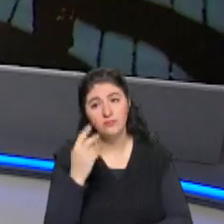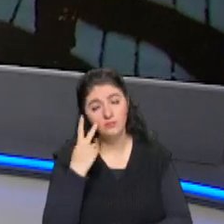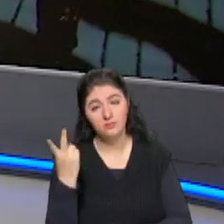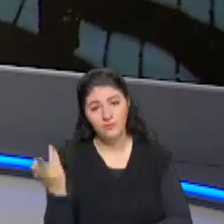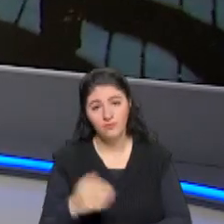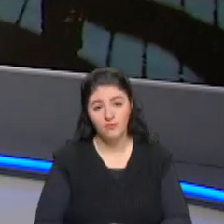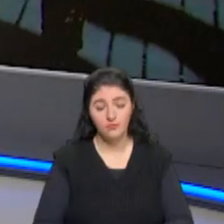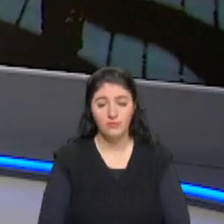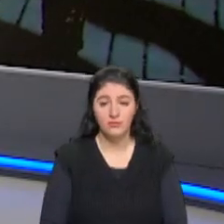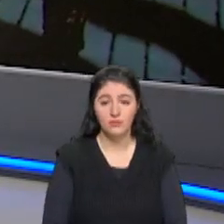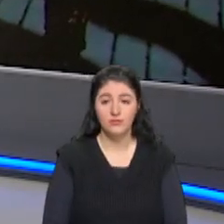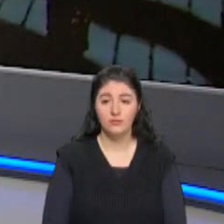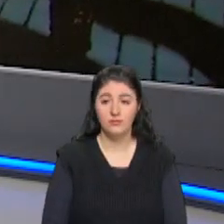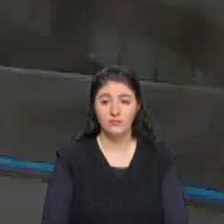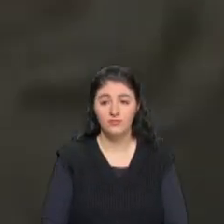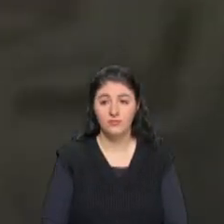ekranlarınızda